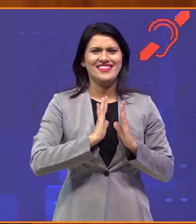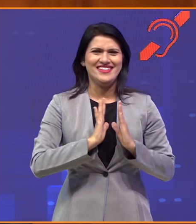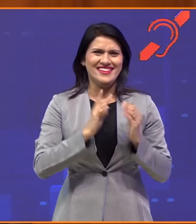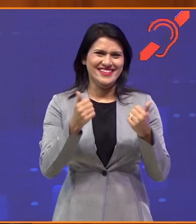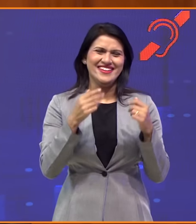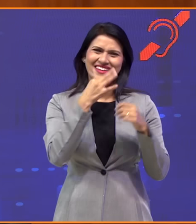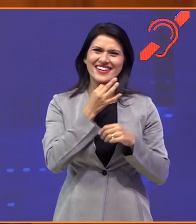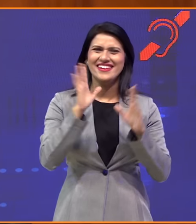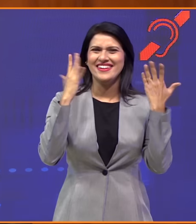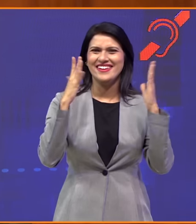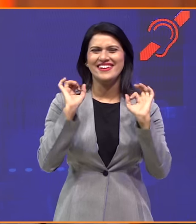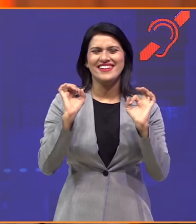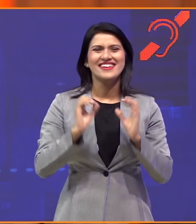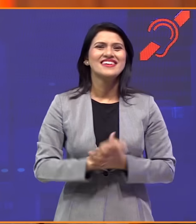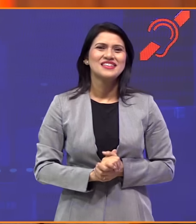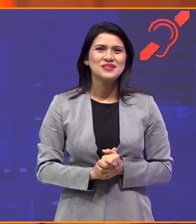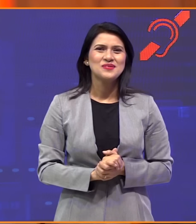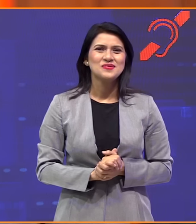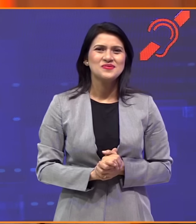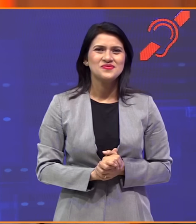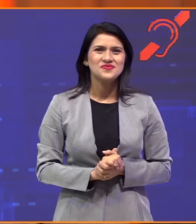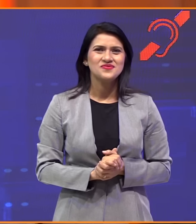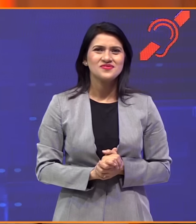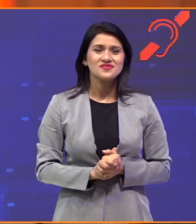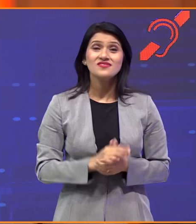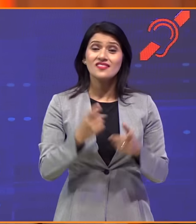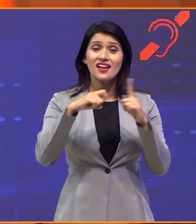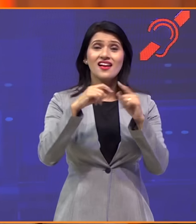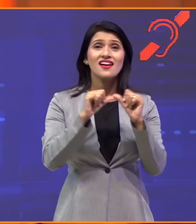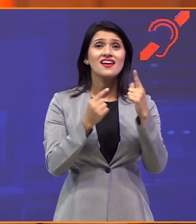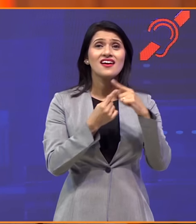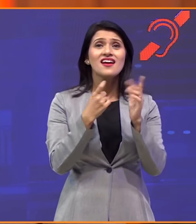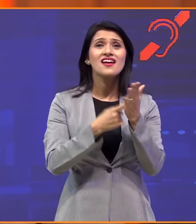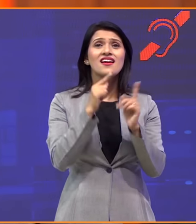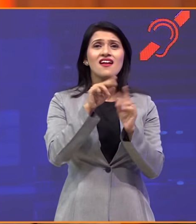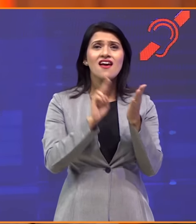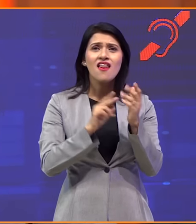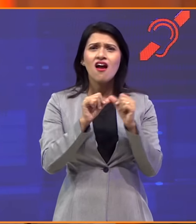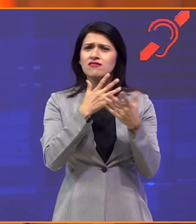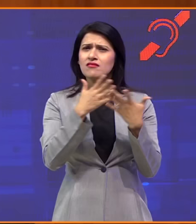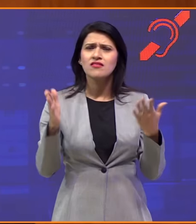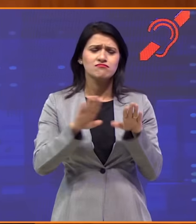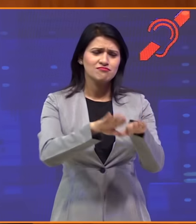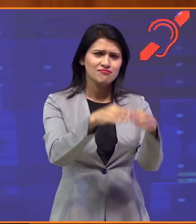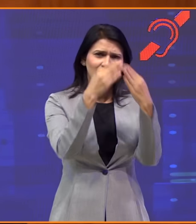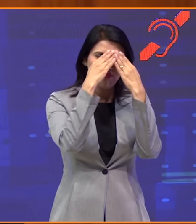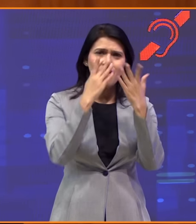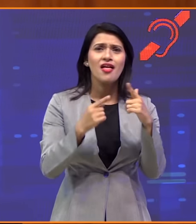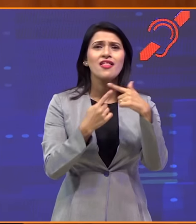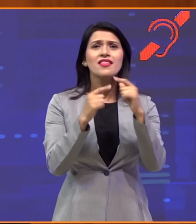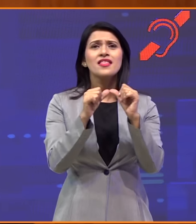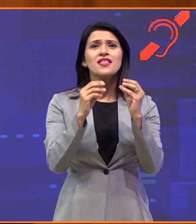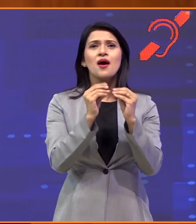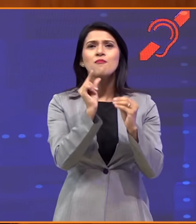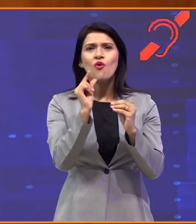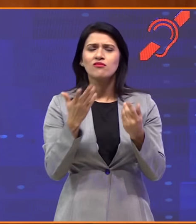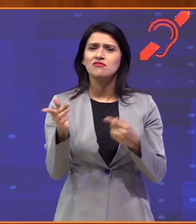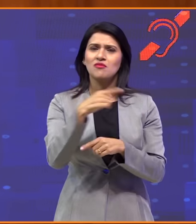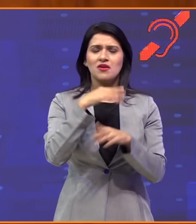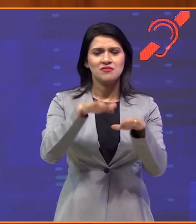है यही तब्बू कटरीना वो मनोज बाजपेई के पैर छूती है तब्बू ने सत्या देखी